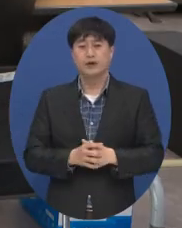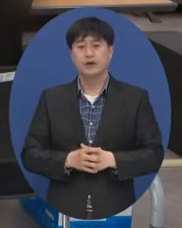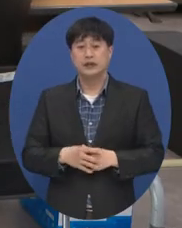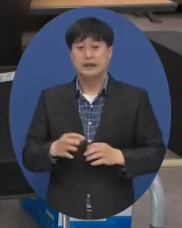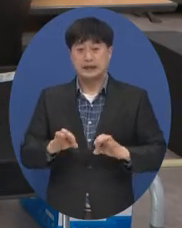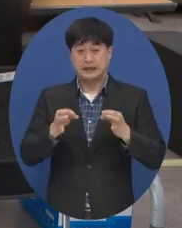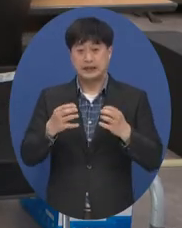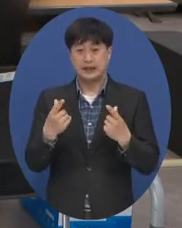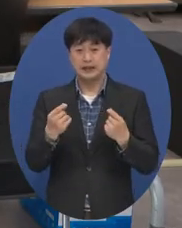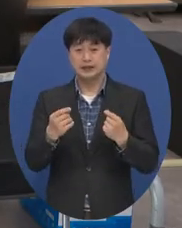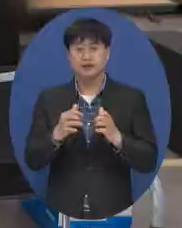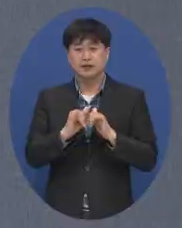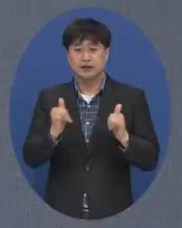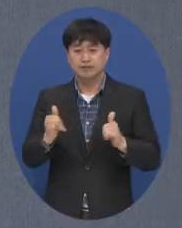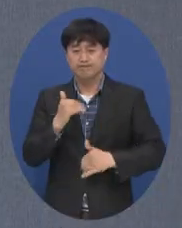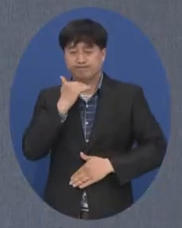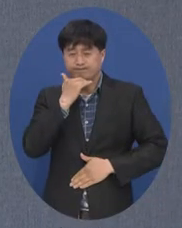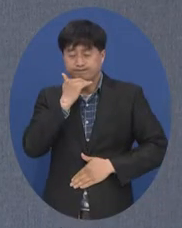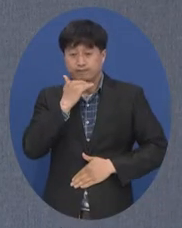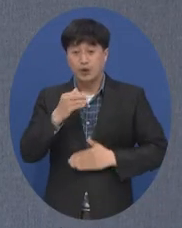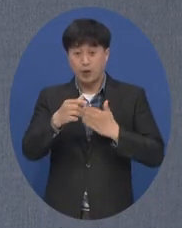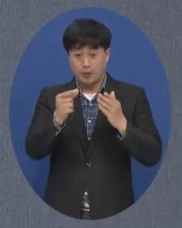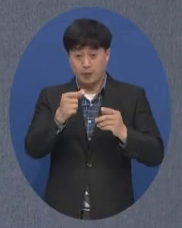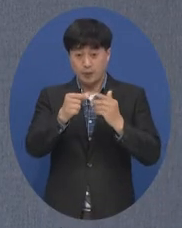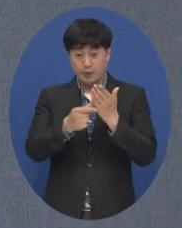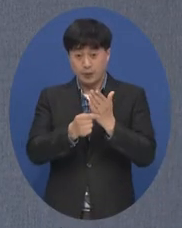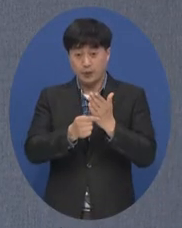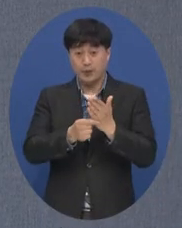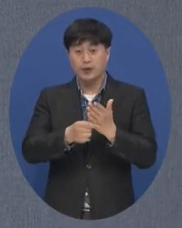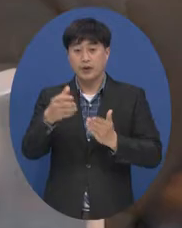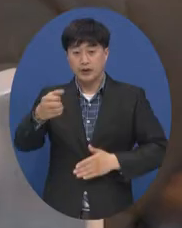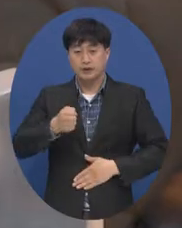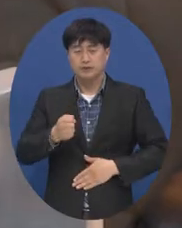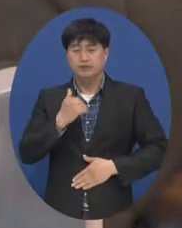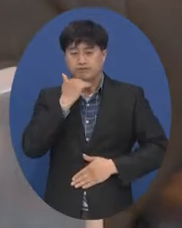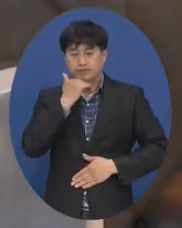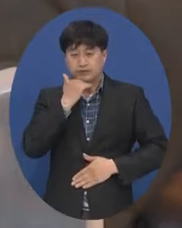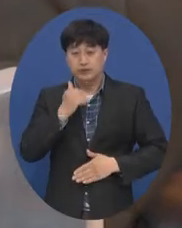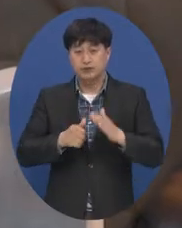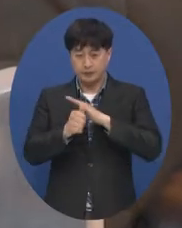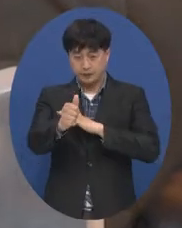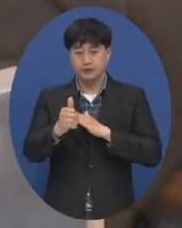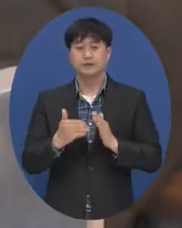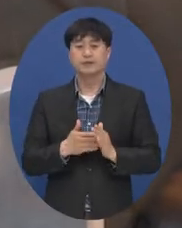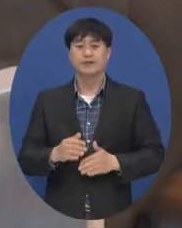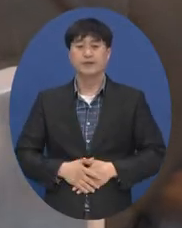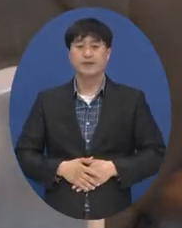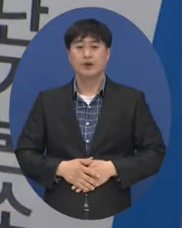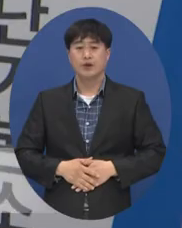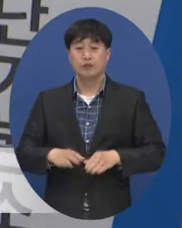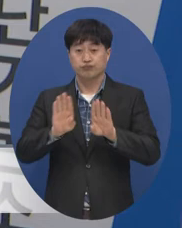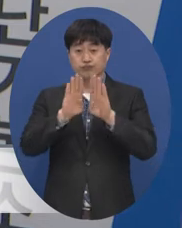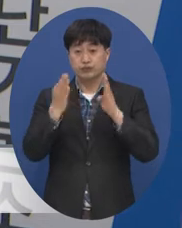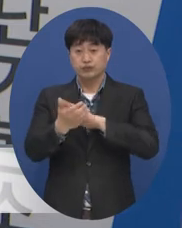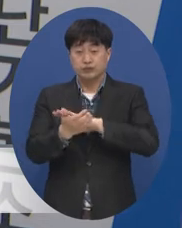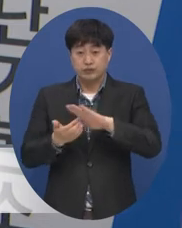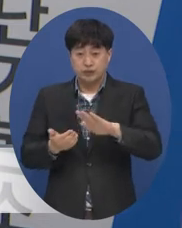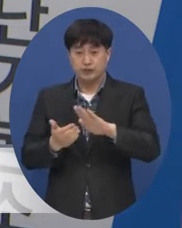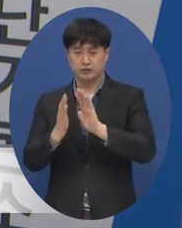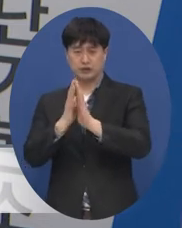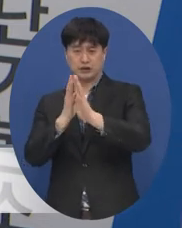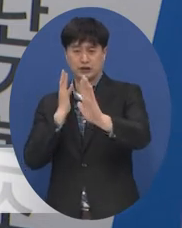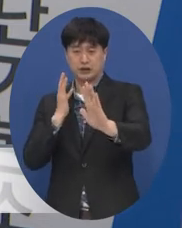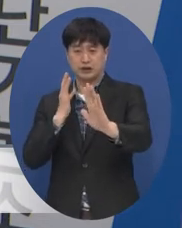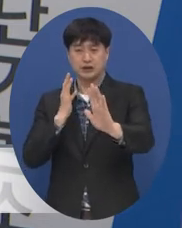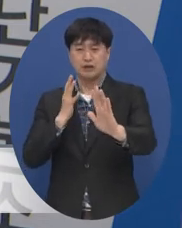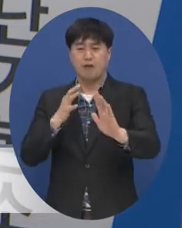마치 은행에 온 듯 시민들이 대기표를 뽑고 기다리다 순번이 되자 창구로 갑니다. 문이 열리기 전부터